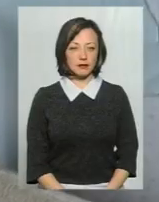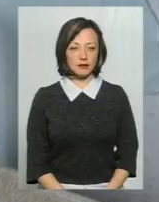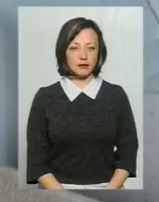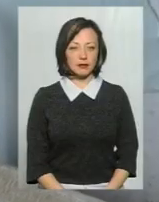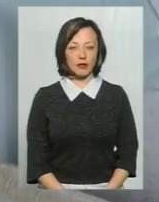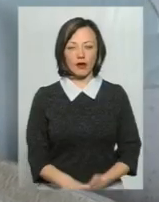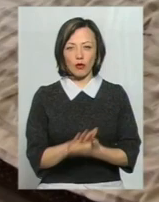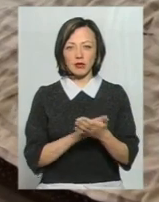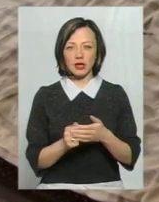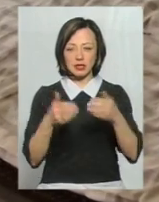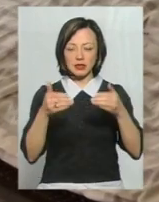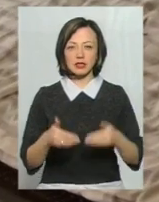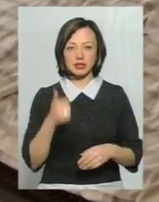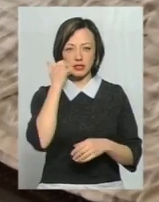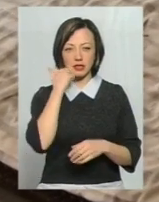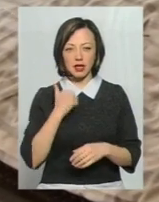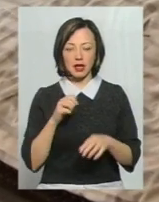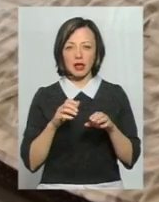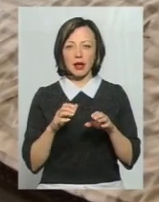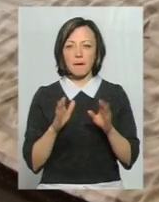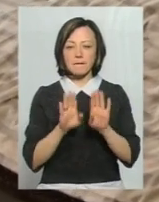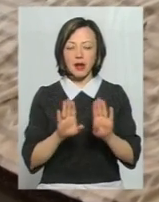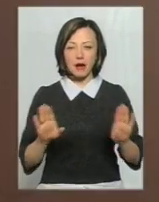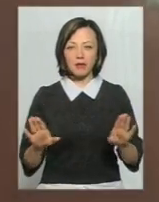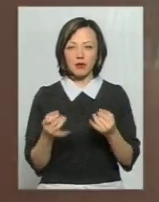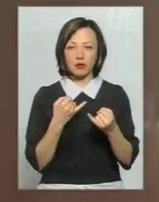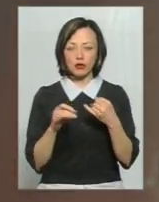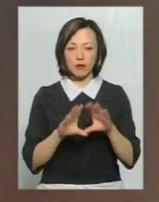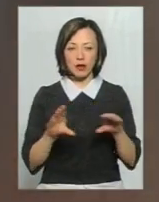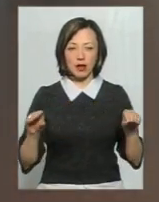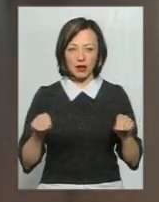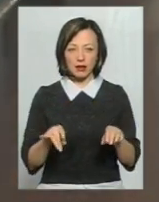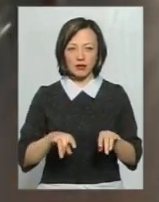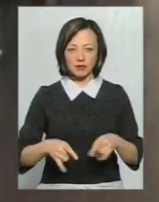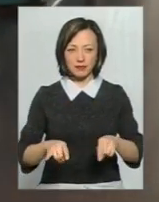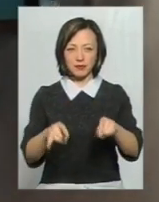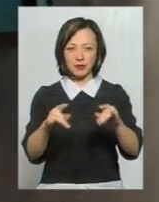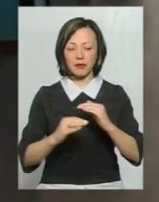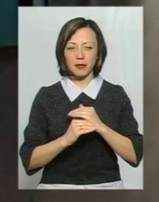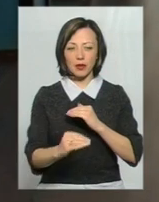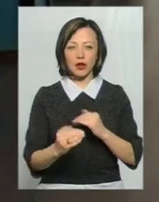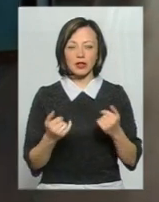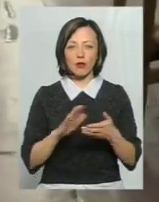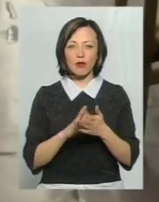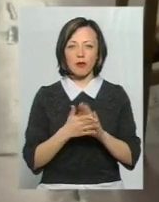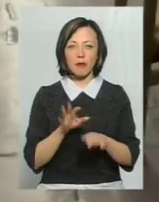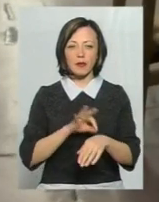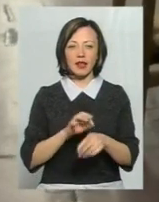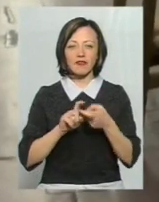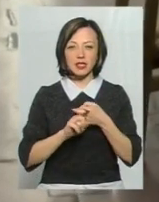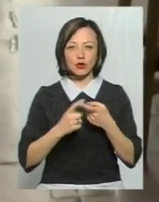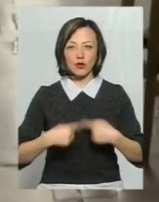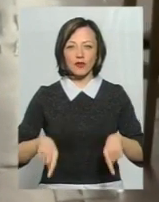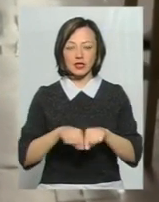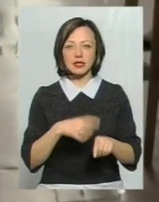Обдерті стіни, старі меблі, пожовклі з дірками матраци, а підлога у металевих латках. У таких умовах зараз перебувають пацієнти інфекційного